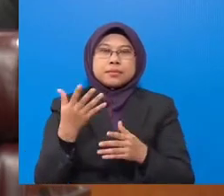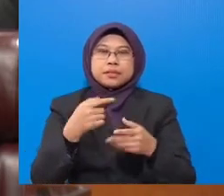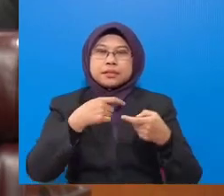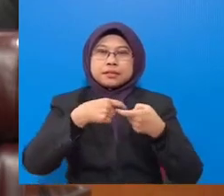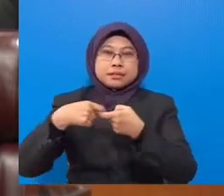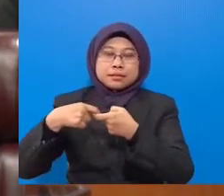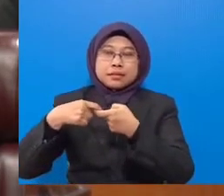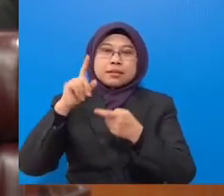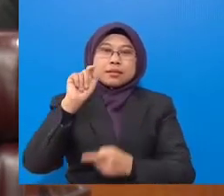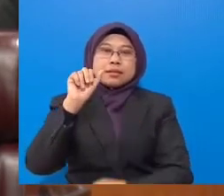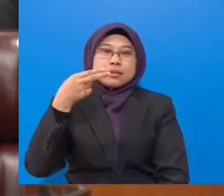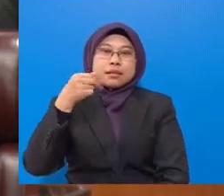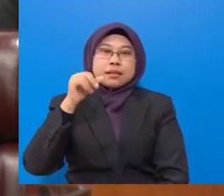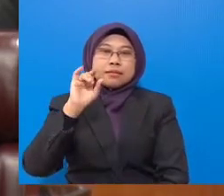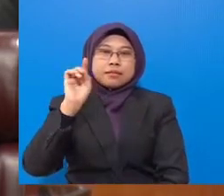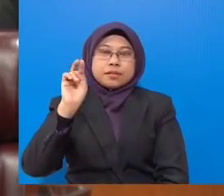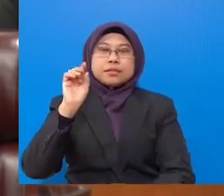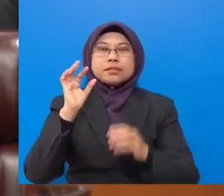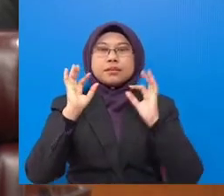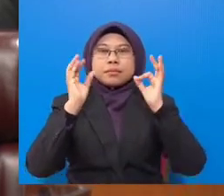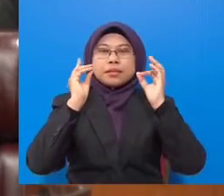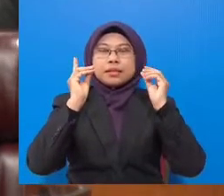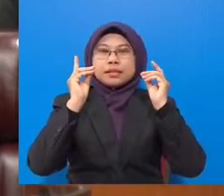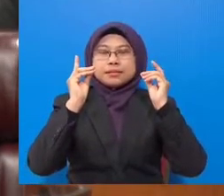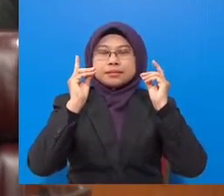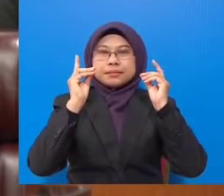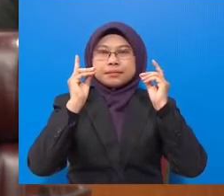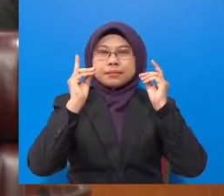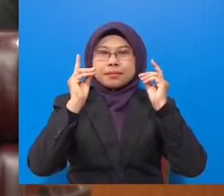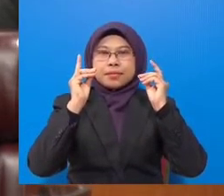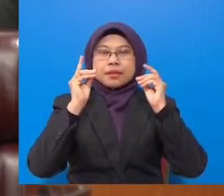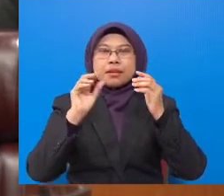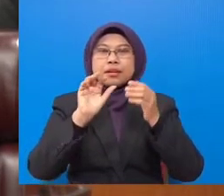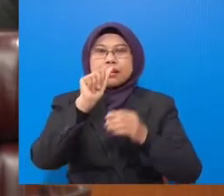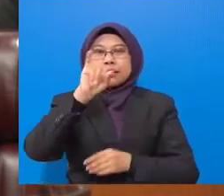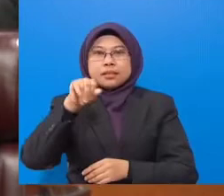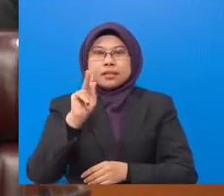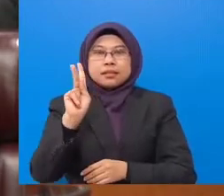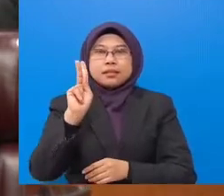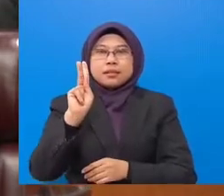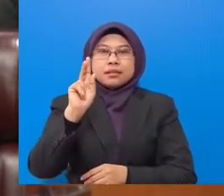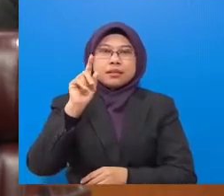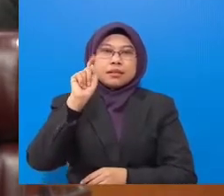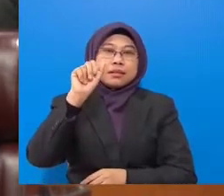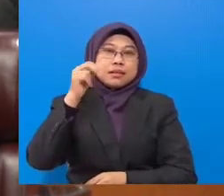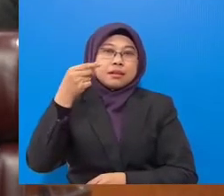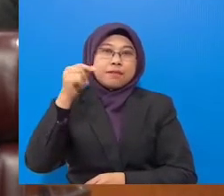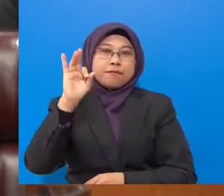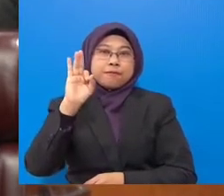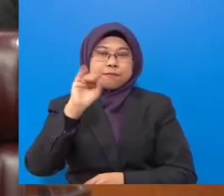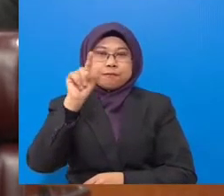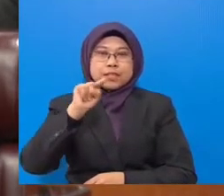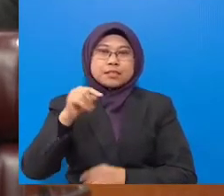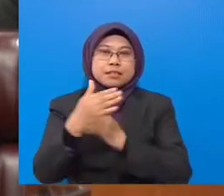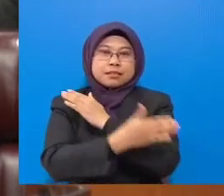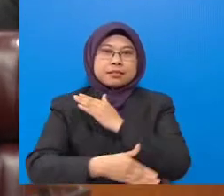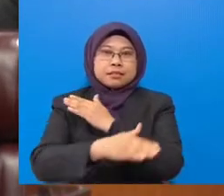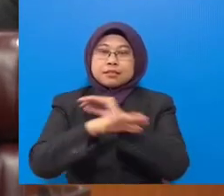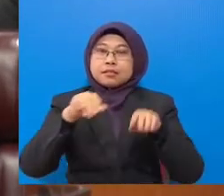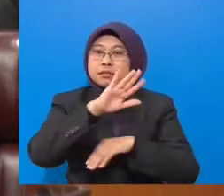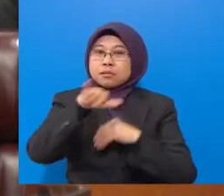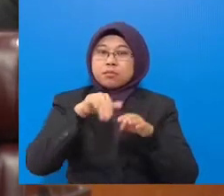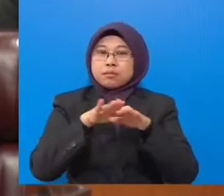tahfiz dan pendidikan Tahfidz mushola aja tak kuasai induk di PTN dan majelis Tahfidz negara ke semua platform